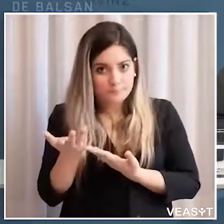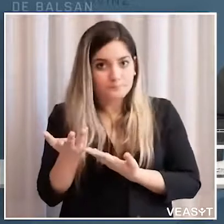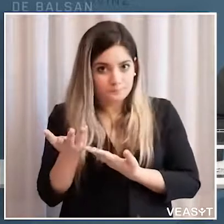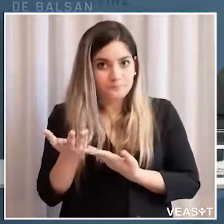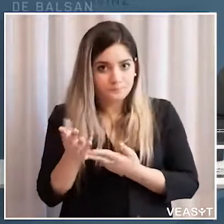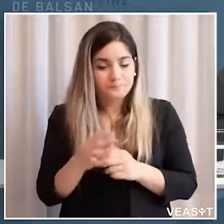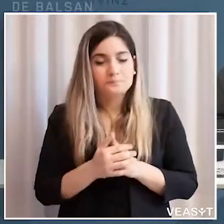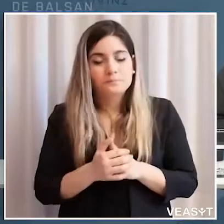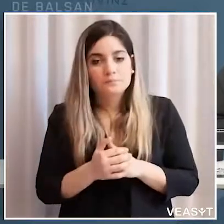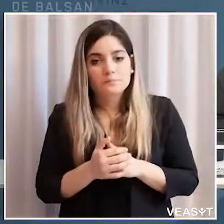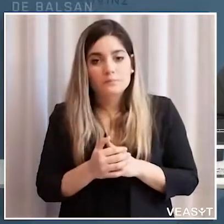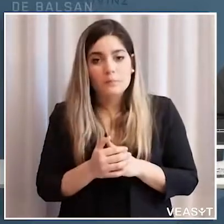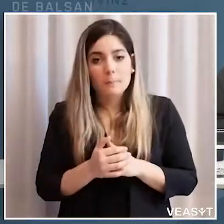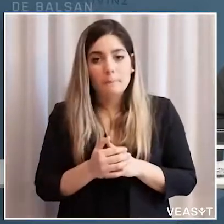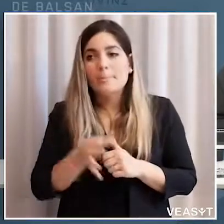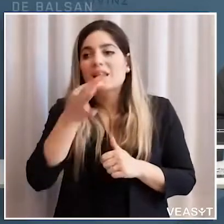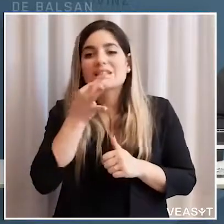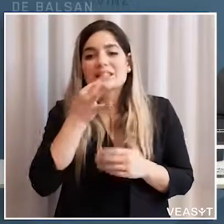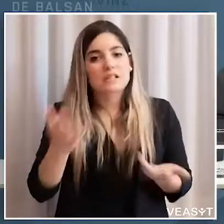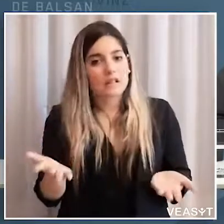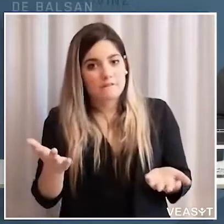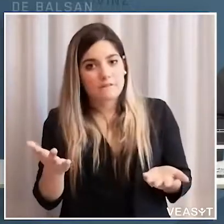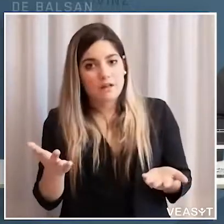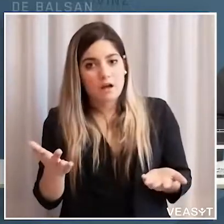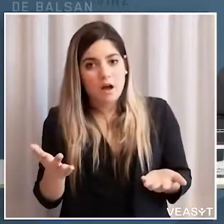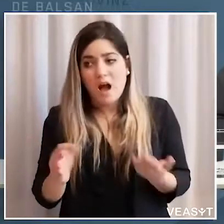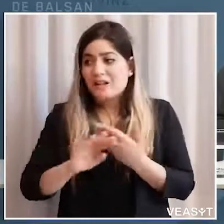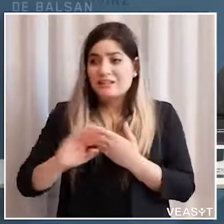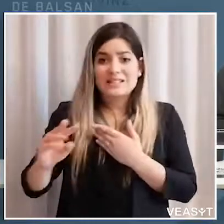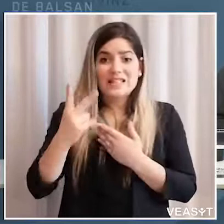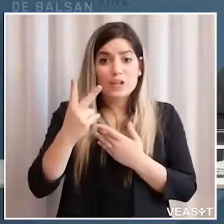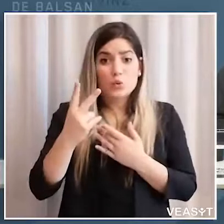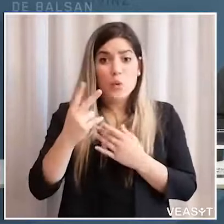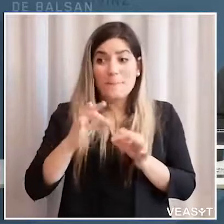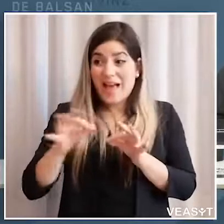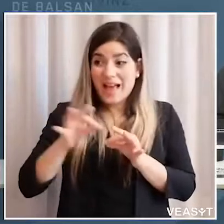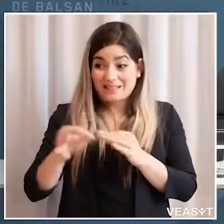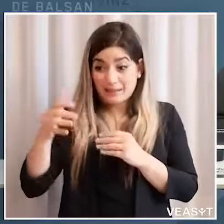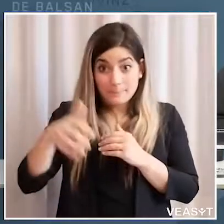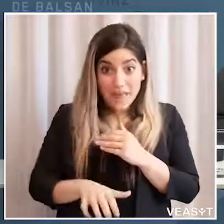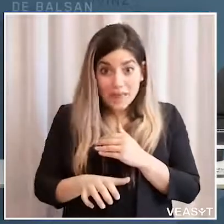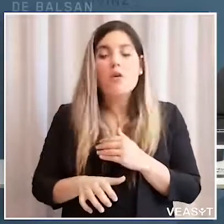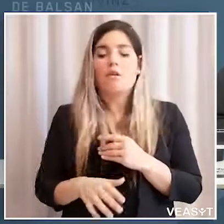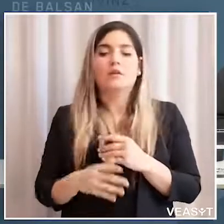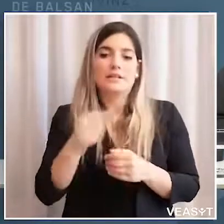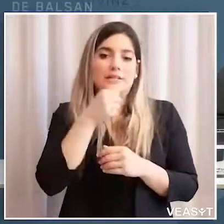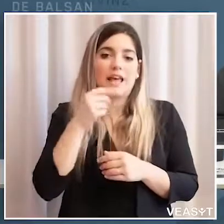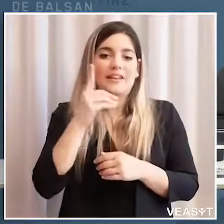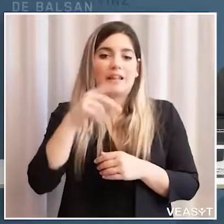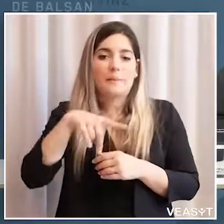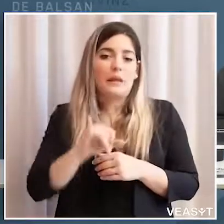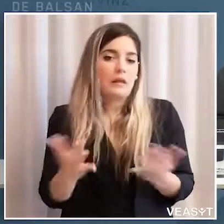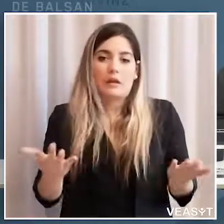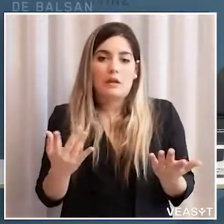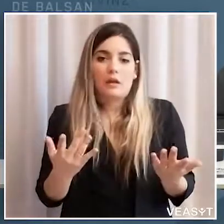con una persona nello stesso appartamento cioè una distanza di 32 metri bisogna utilizzare uno di questi